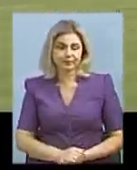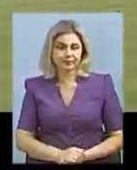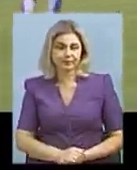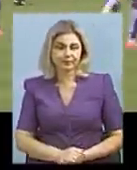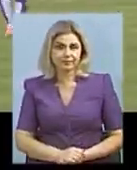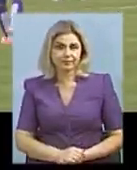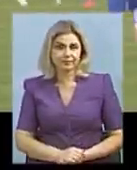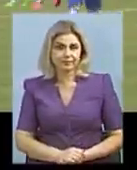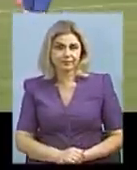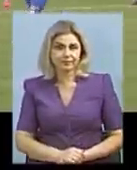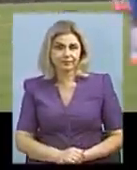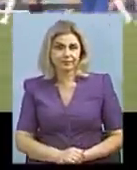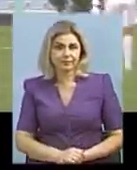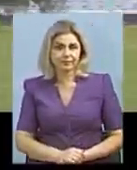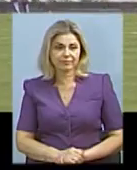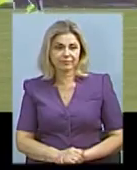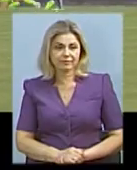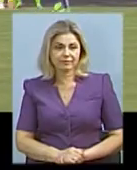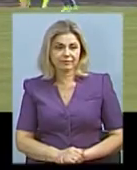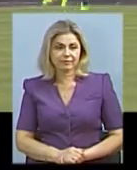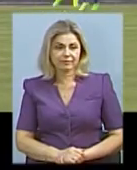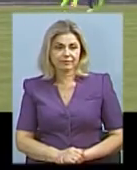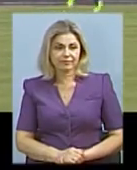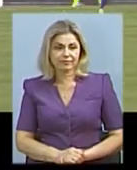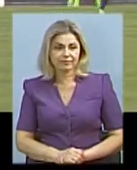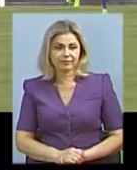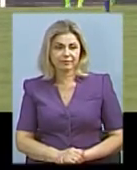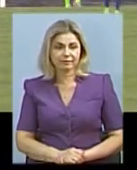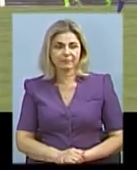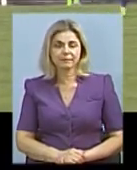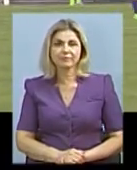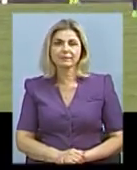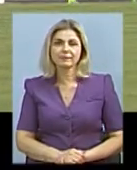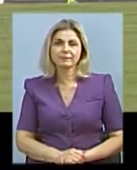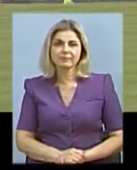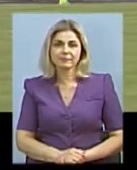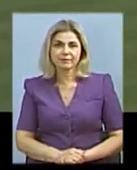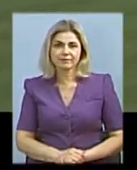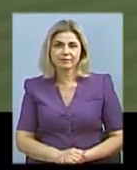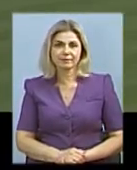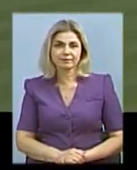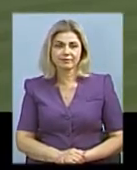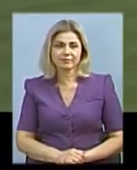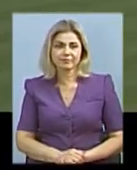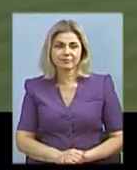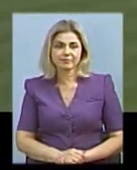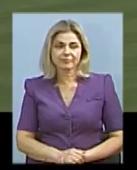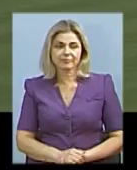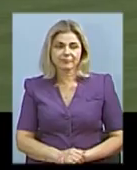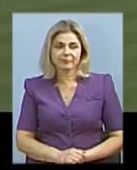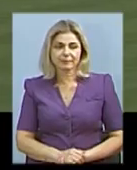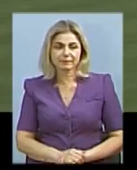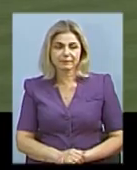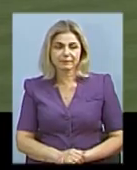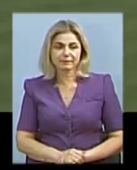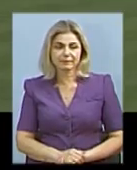а форвард Сергій Кравченко приклався до м'яча з-за меж штрафного майданчика, але трохи невлучно. Ігор Семенина пробивав штрафний